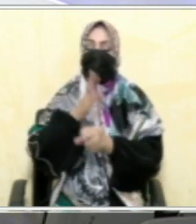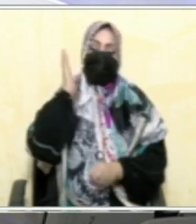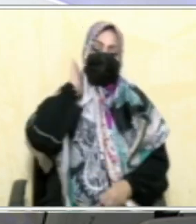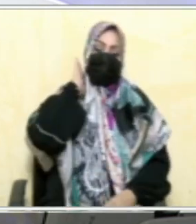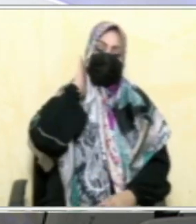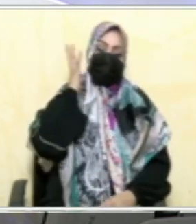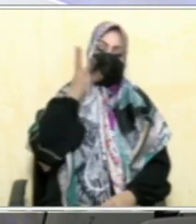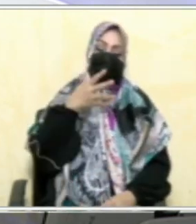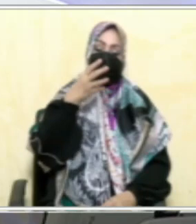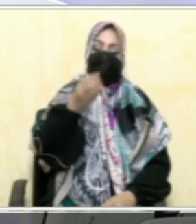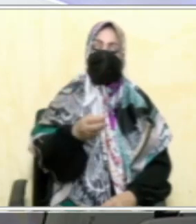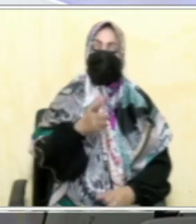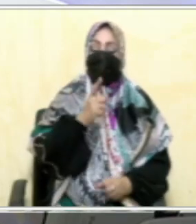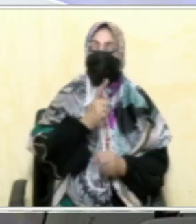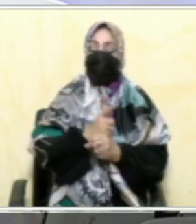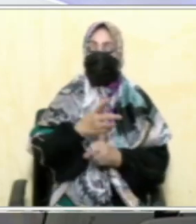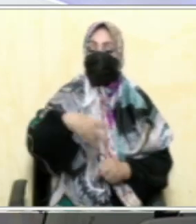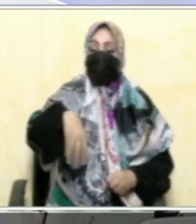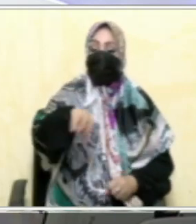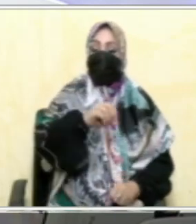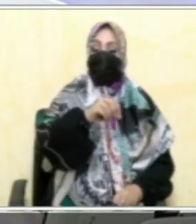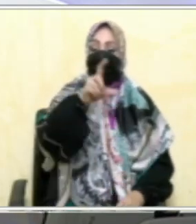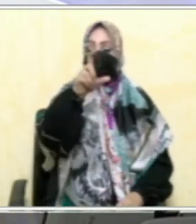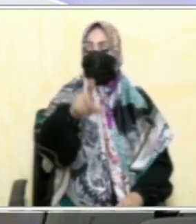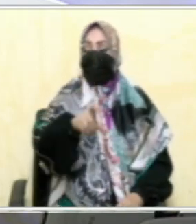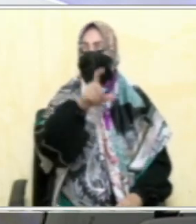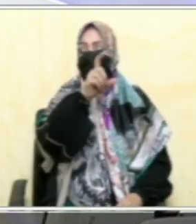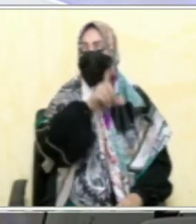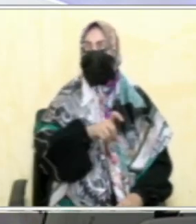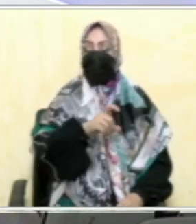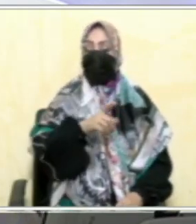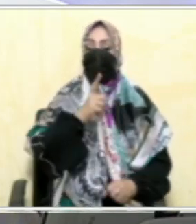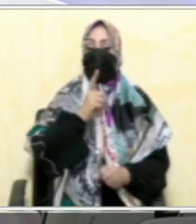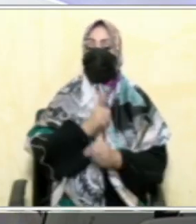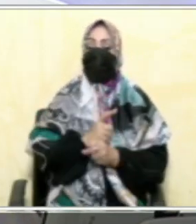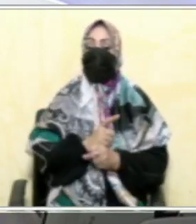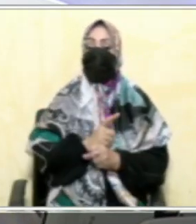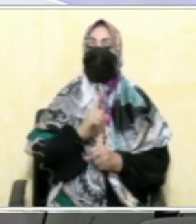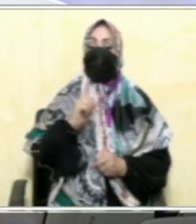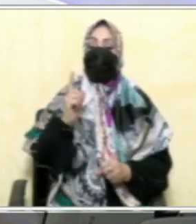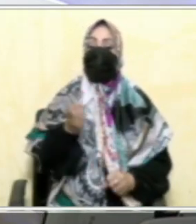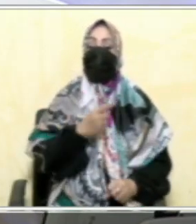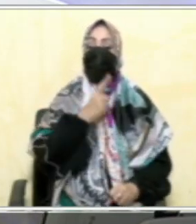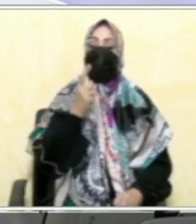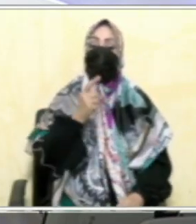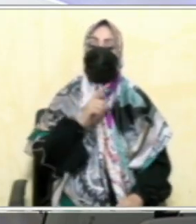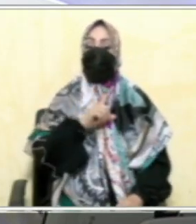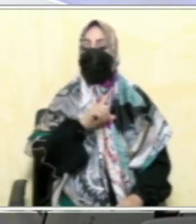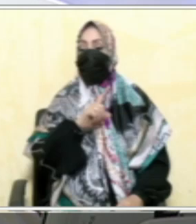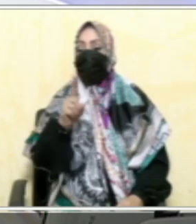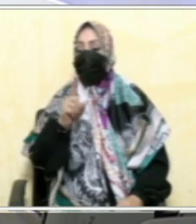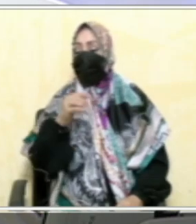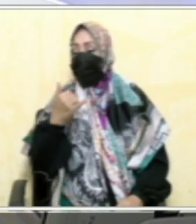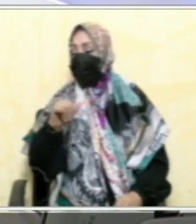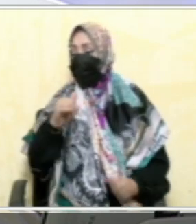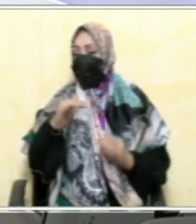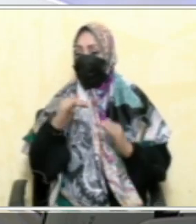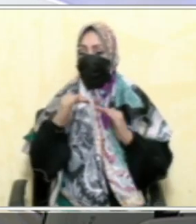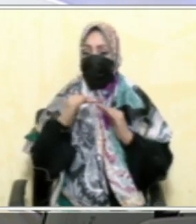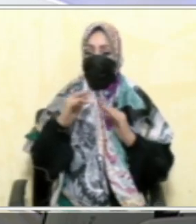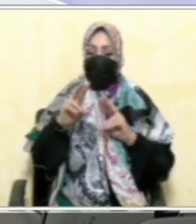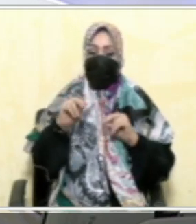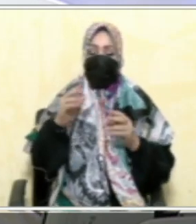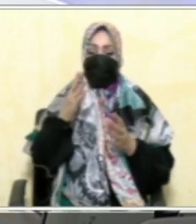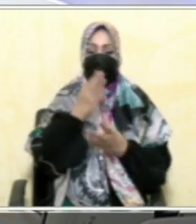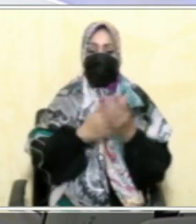أنها لا يمكن أن تعدل بين ابنتها وبين باقي البنات، بين ولدها وبين باقي أولاد الطلبة، بين